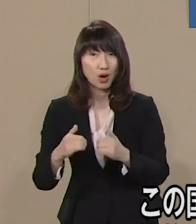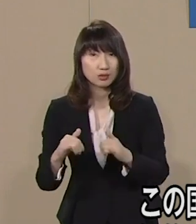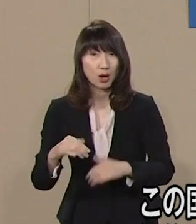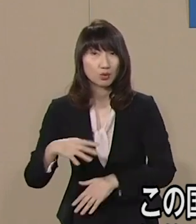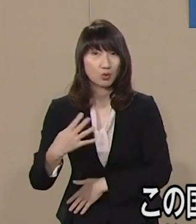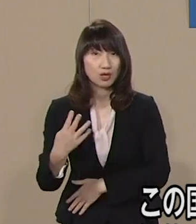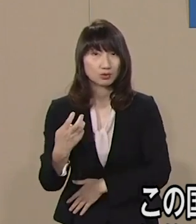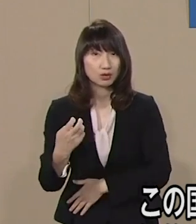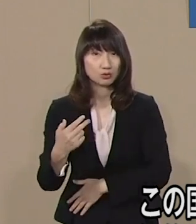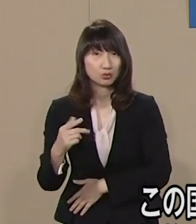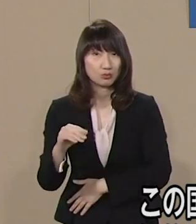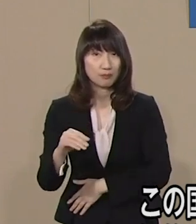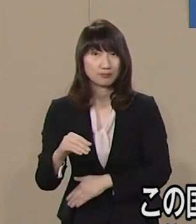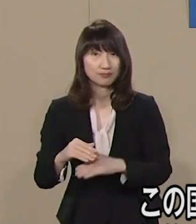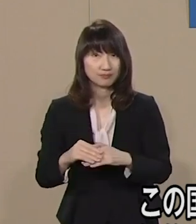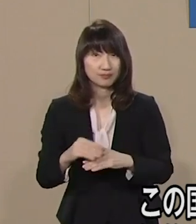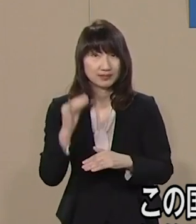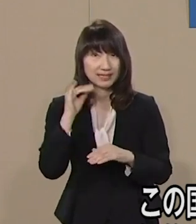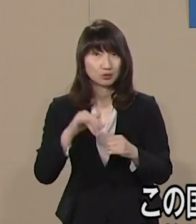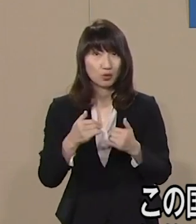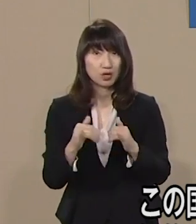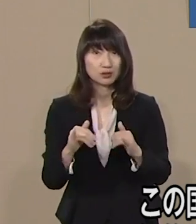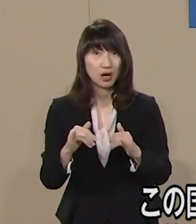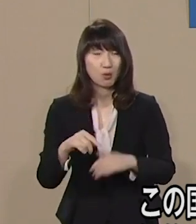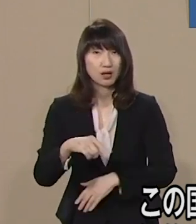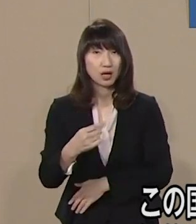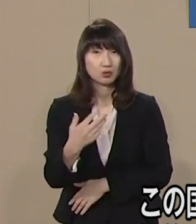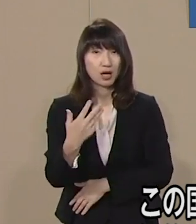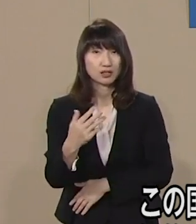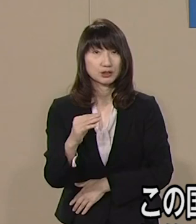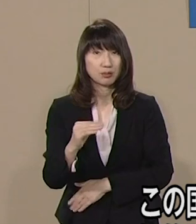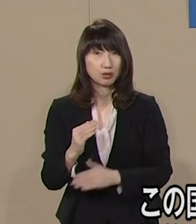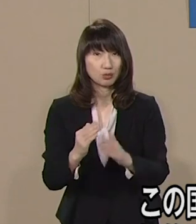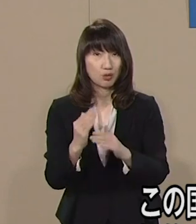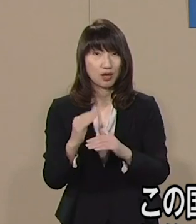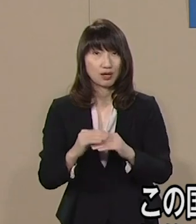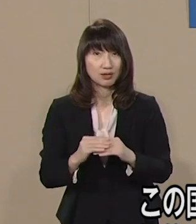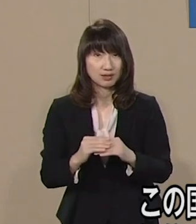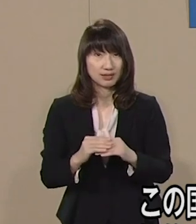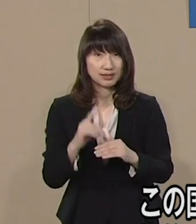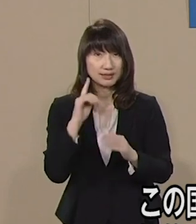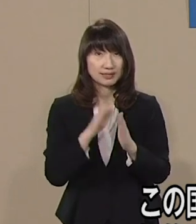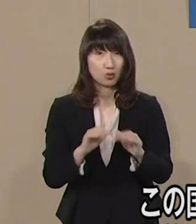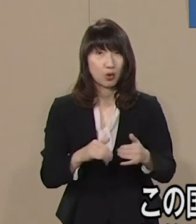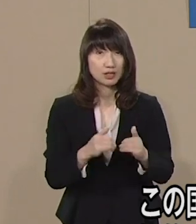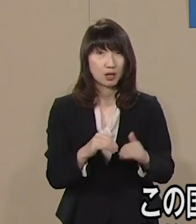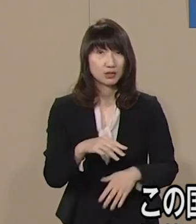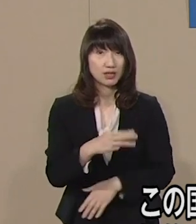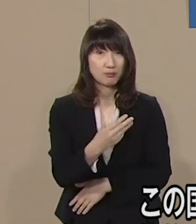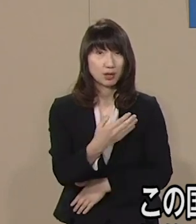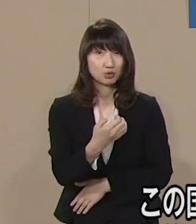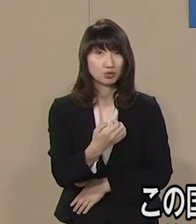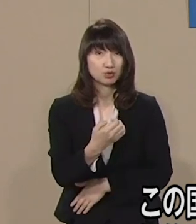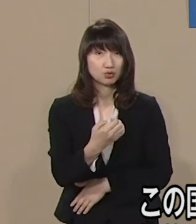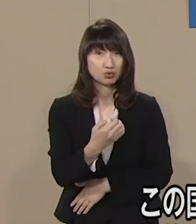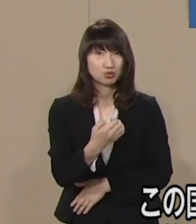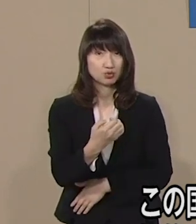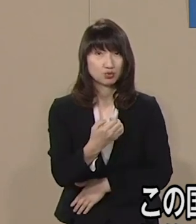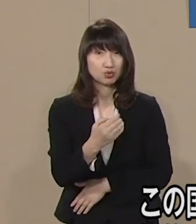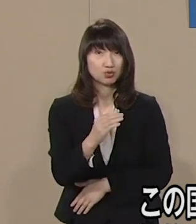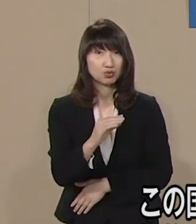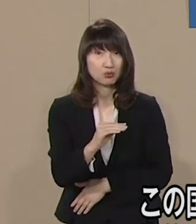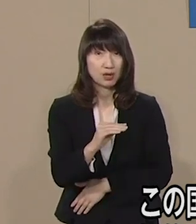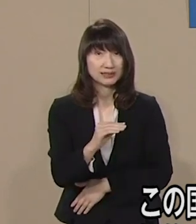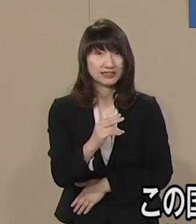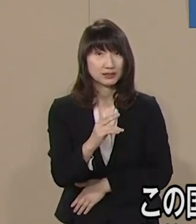者436万人知的障害者ひゃくはちまんちょう精神障害者390人